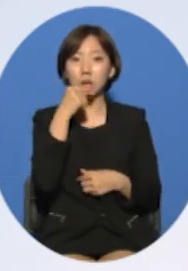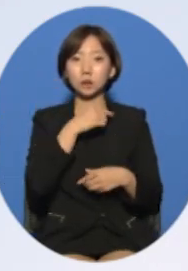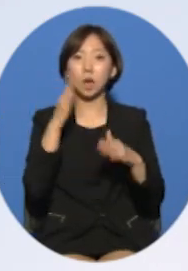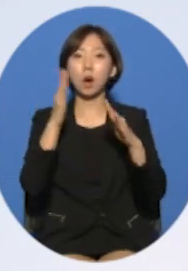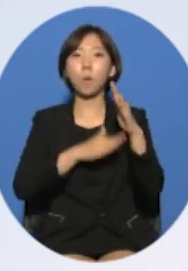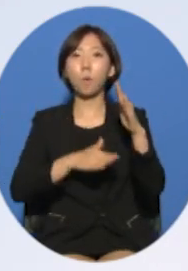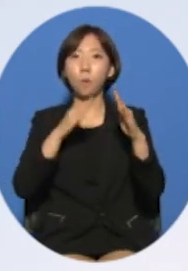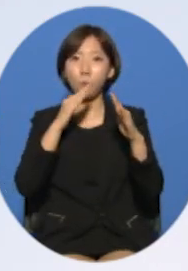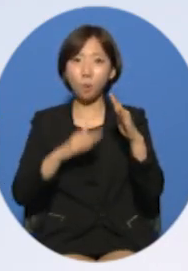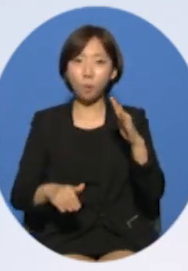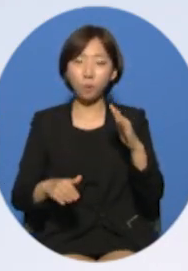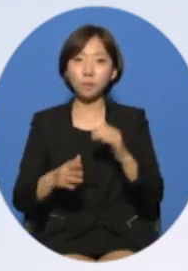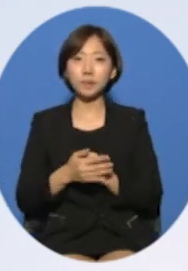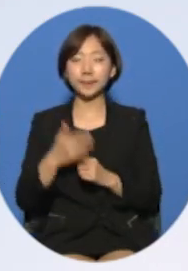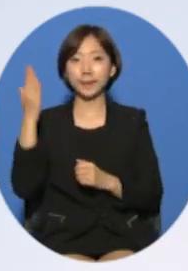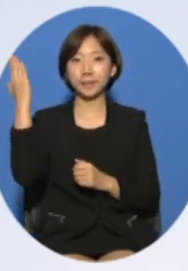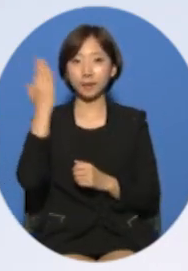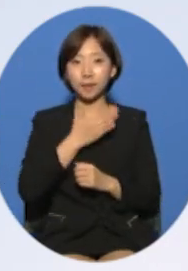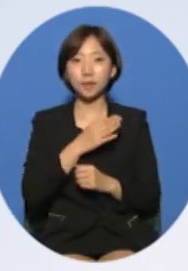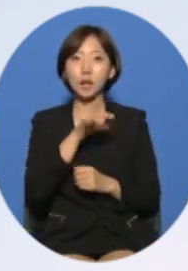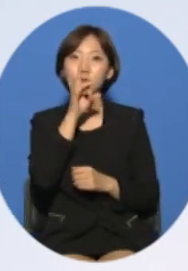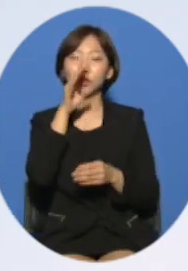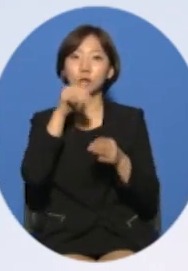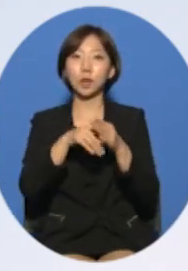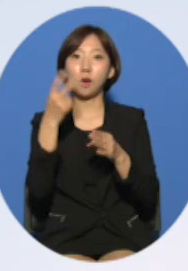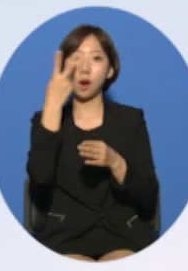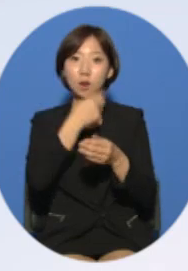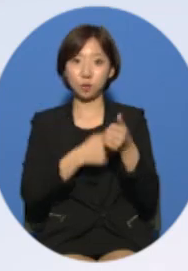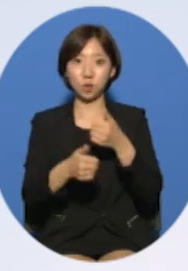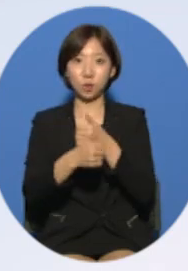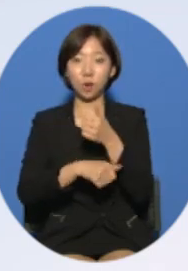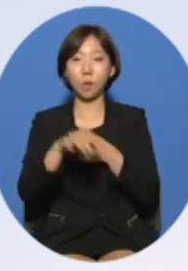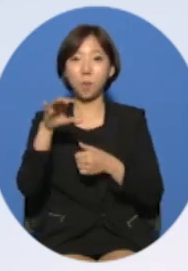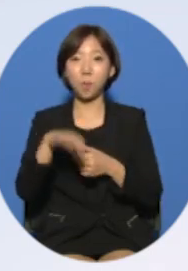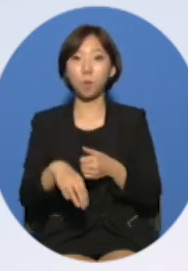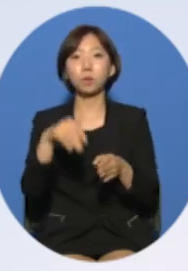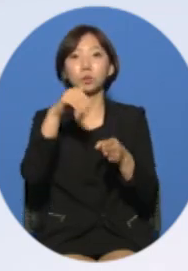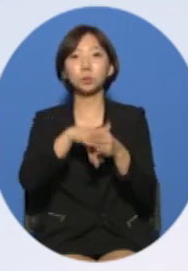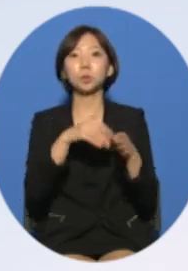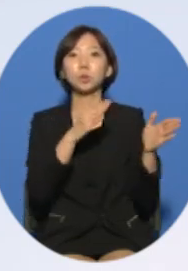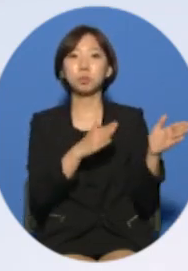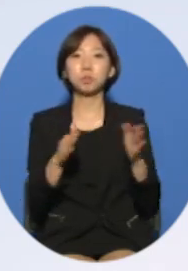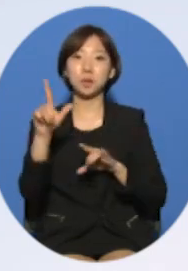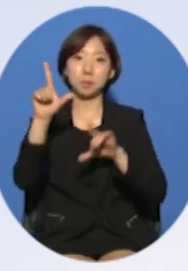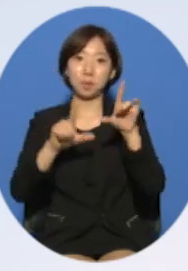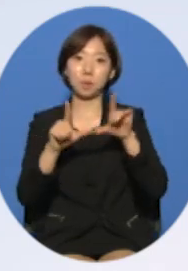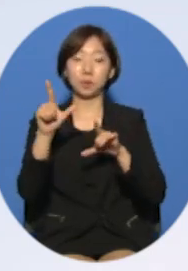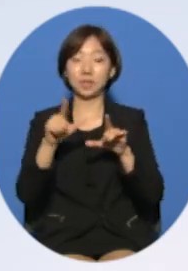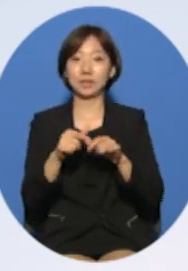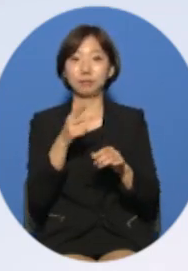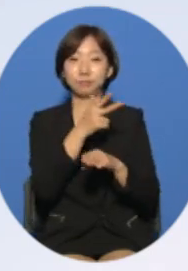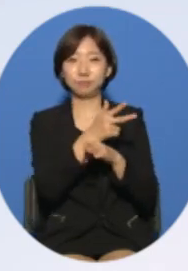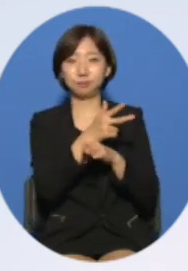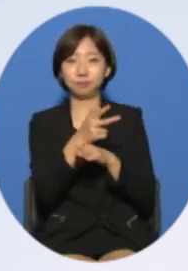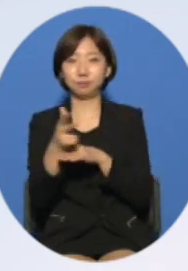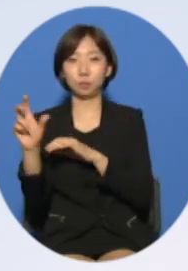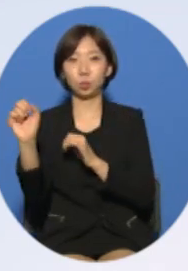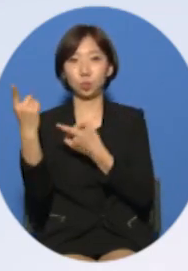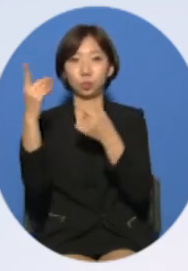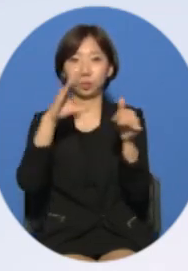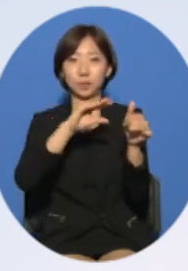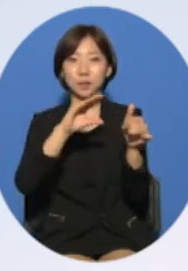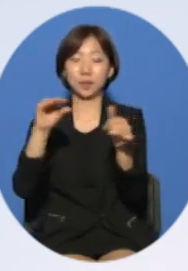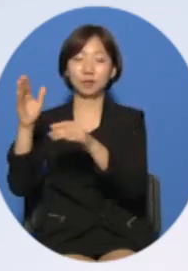공정하고 투명하게 저희가 중앙선거관리위원회에서 투표를 준비하고 있는 모습을 저희가 현장에 실시간 모습을